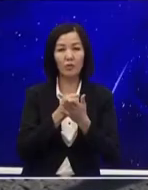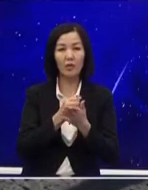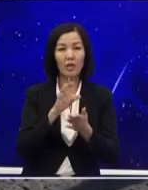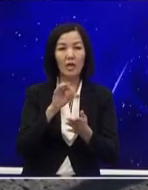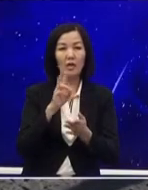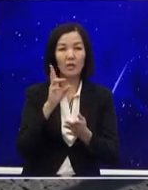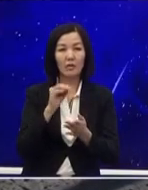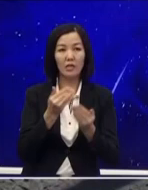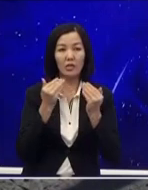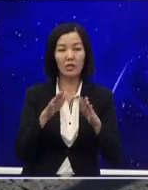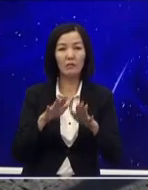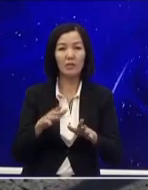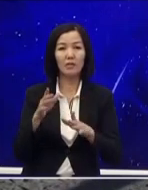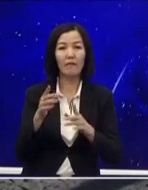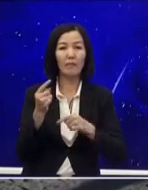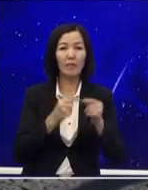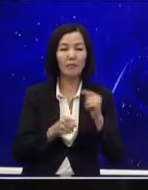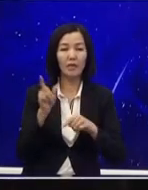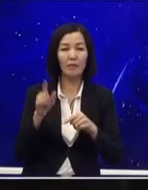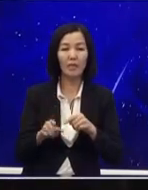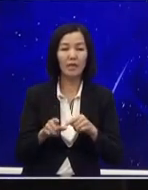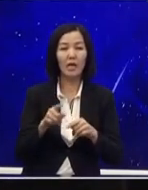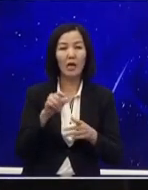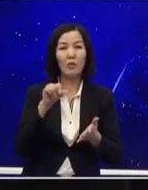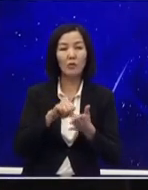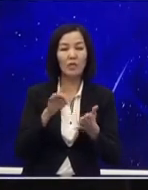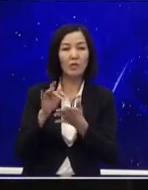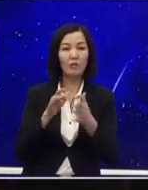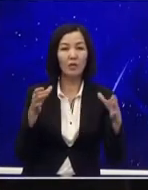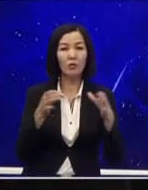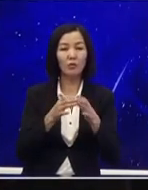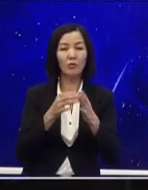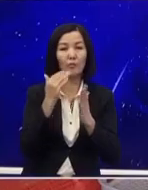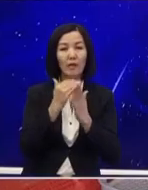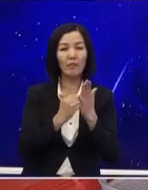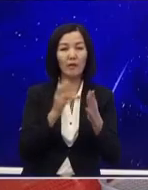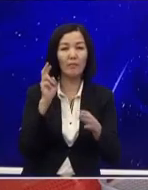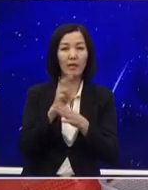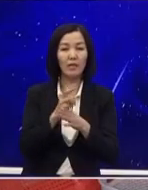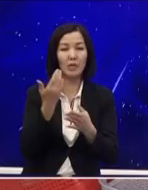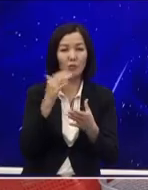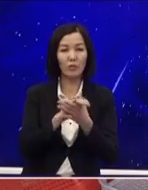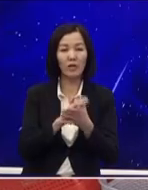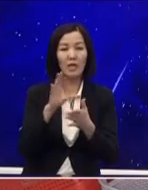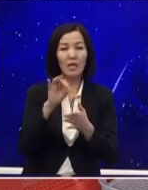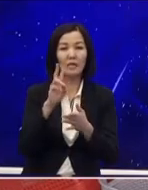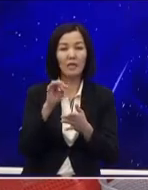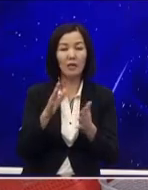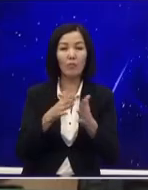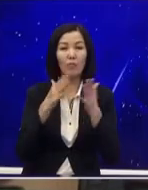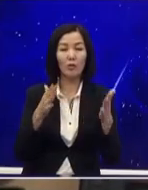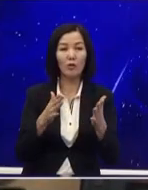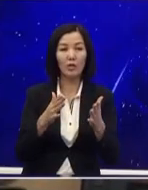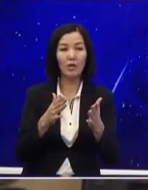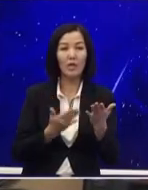ремесленное дело местного предпринимателя. Как отметили участники пресс-тура, в рамках этой поездки они узнали о Сарканском районе больше